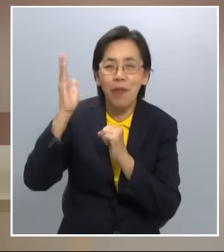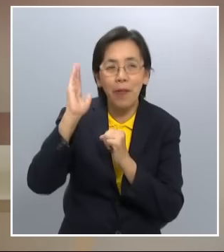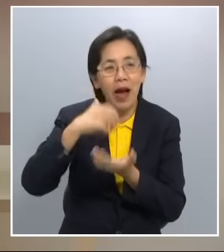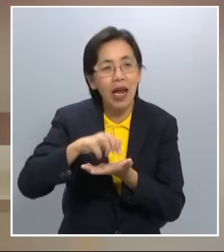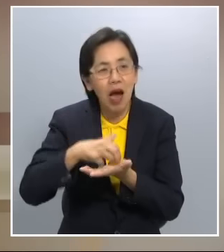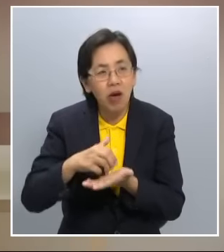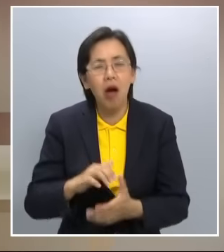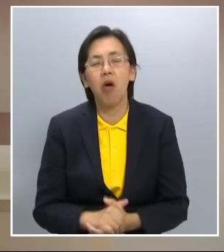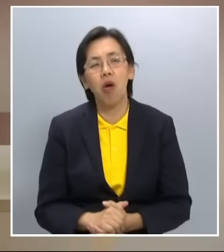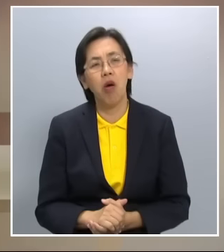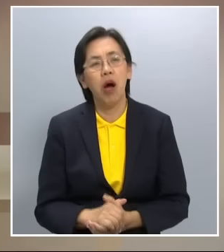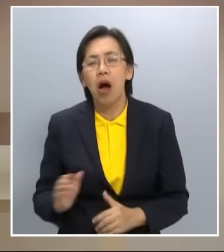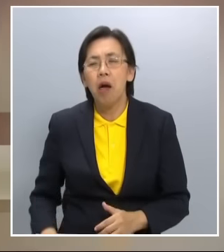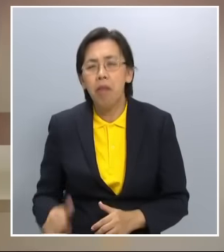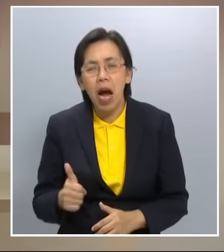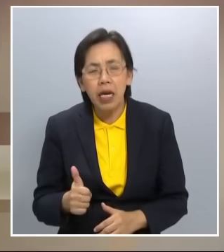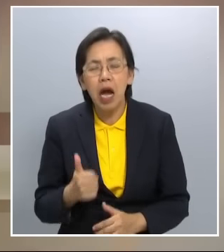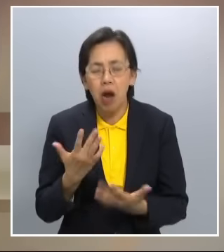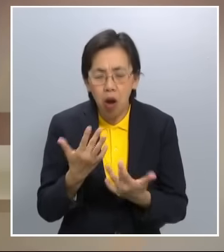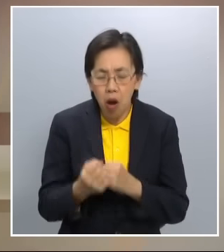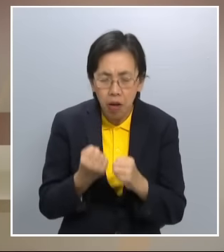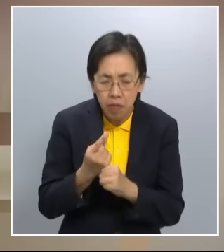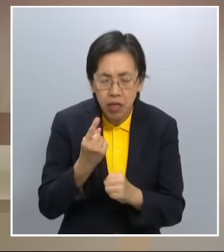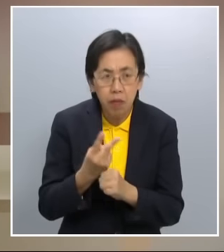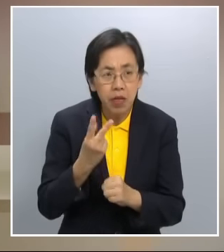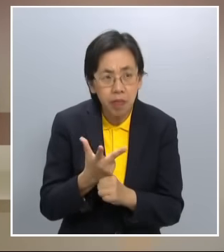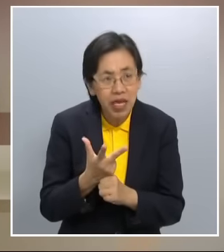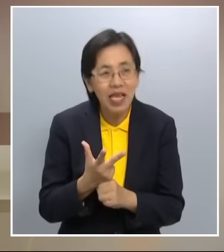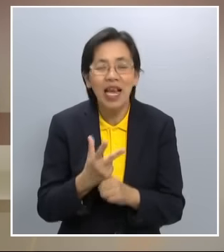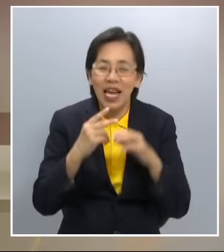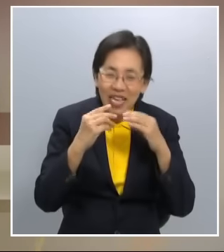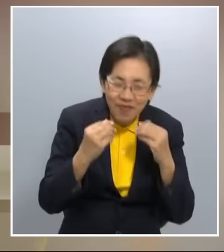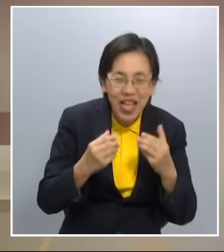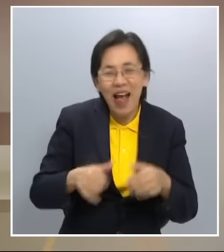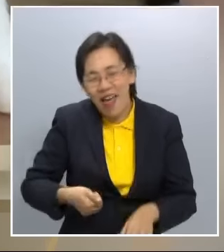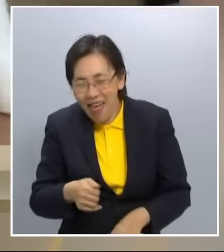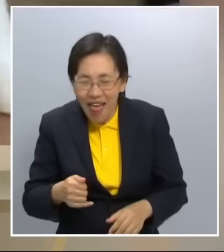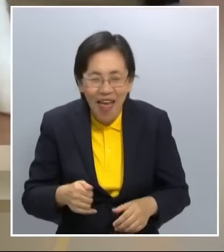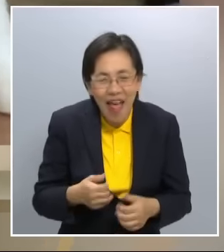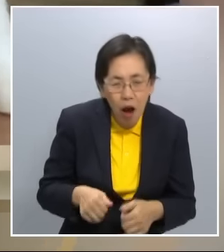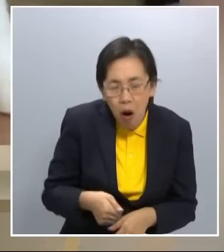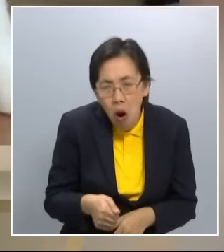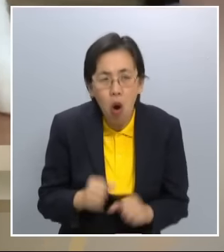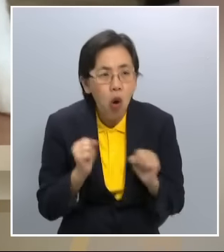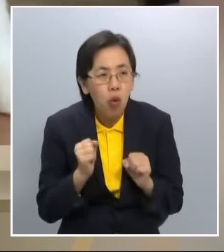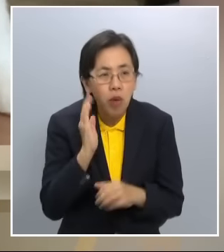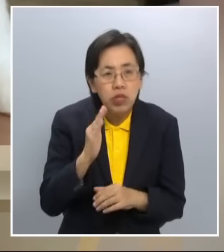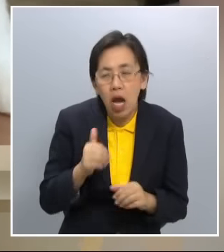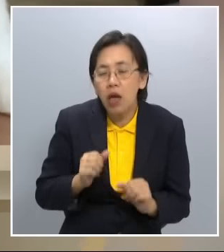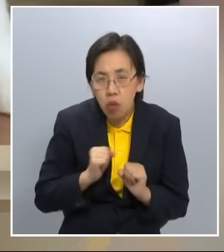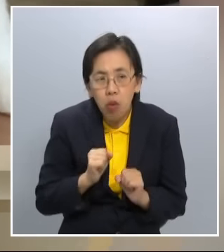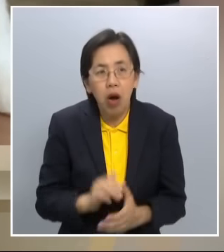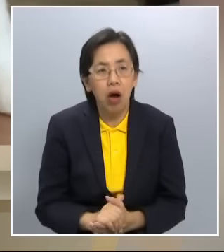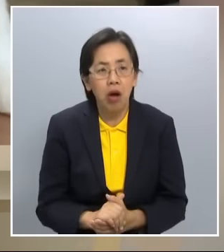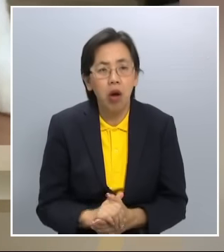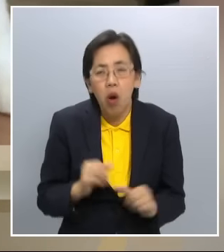จิตใจบอบช้ำผ่านมา3ปีแม้วันนี้แคนดี้จะร่าเริงตามภาษาแต่ยังกลัวมนุษย์เพศชายกลัวมาก